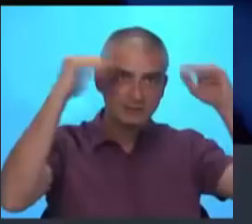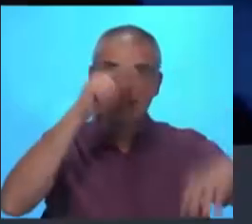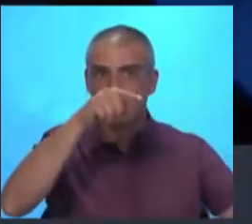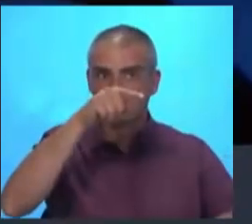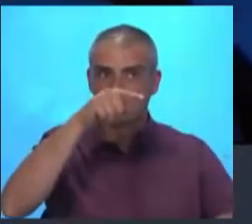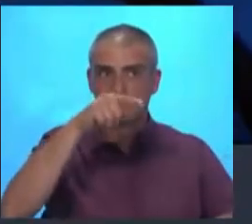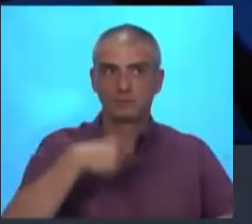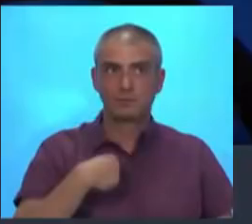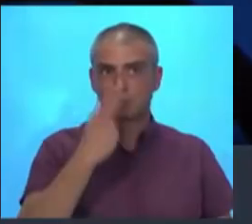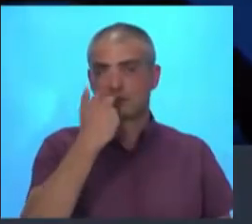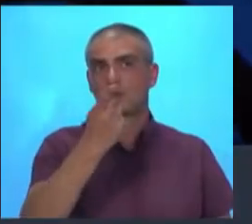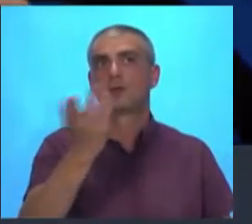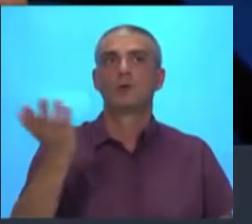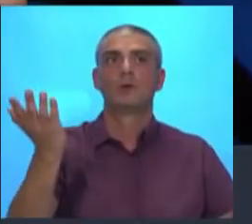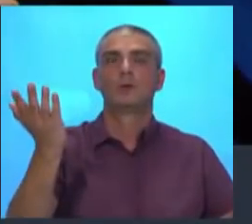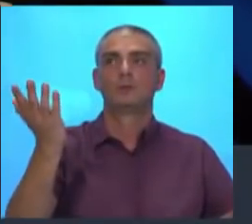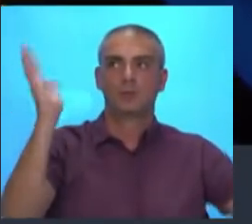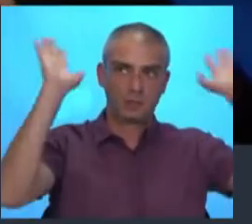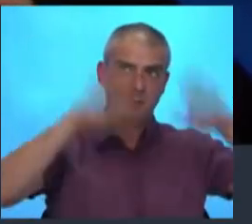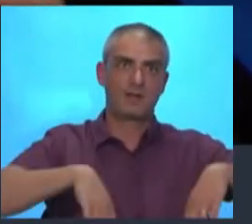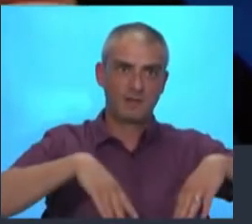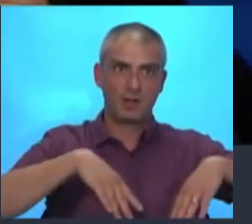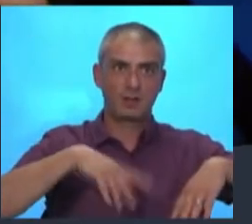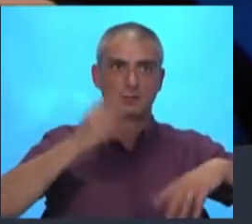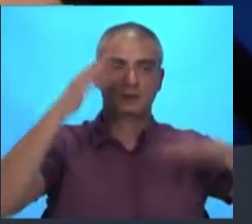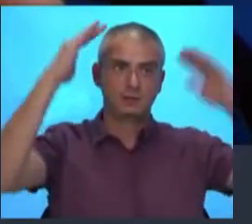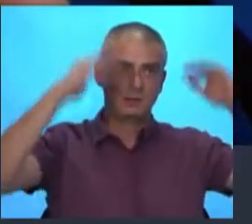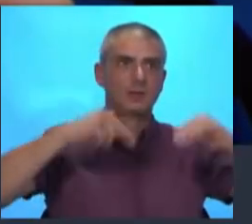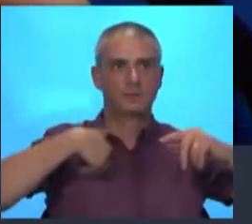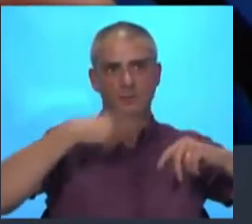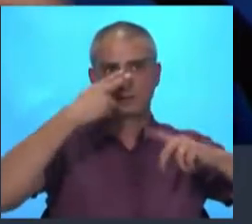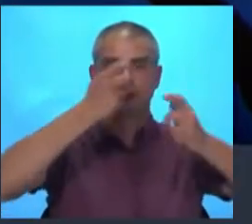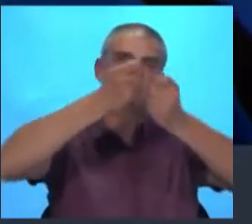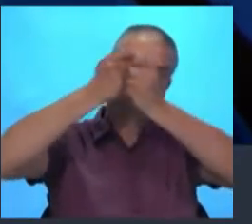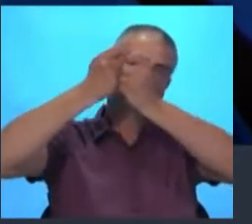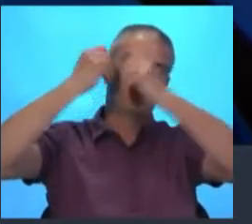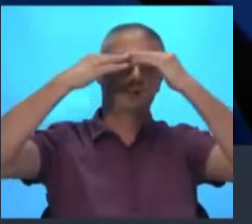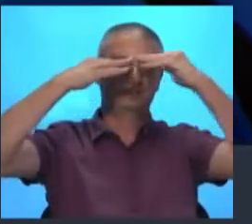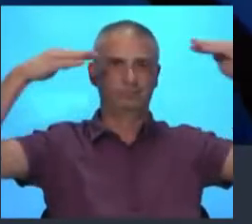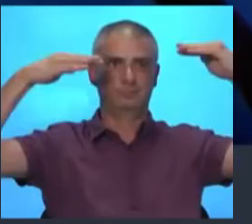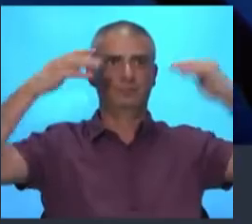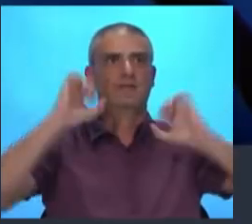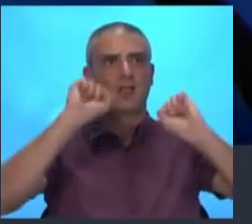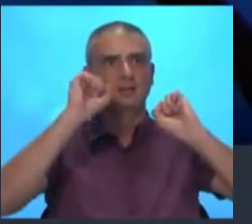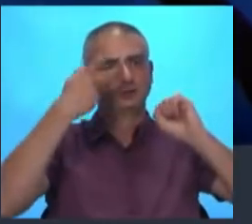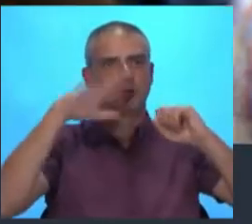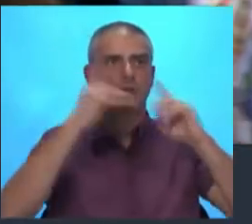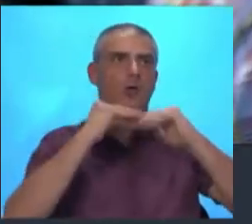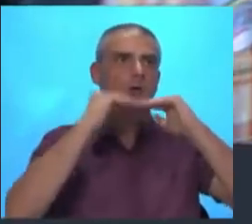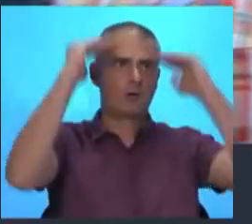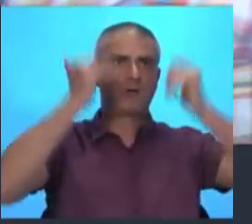אוקיי. איך שרואים היא נפלה, היא ירדה קצת, ואנחנו נסים למתוח את החוטים ולחזק אותה בששתי יותר גבוהה